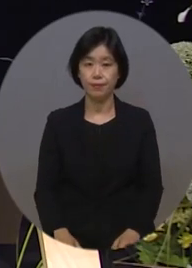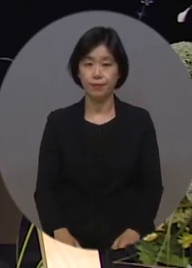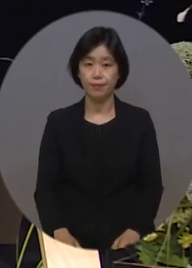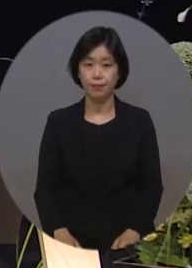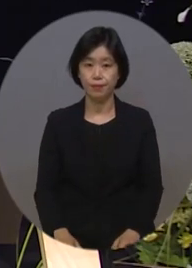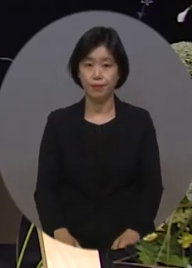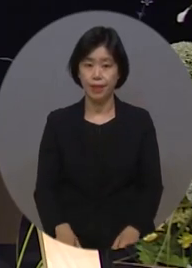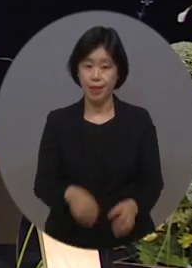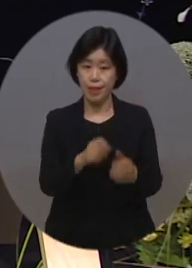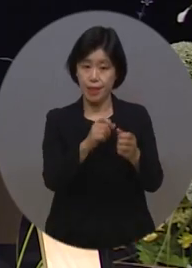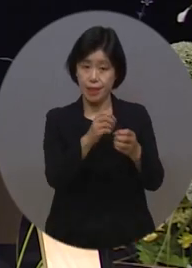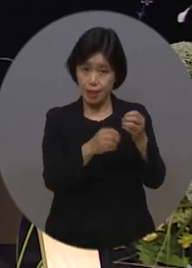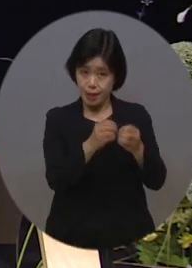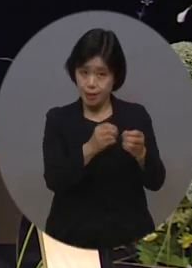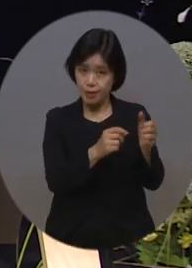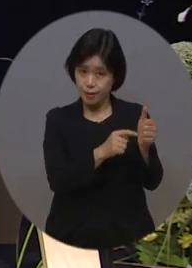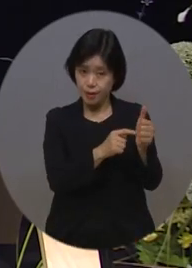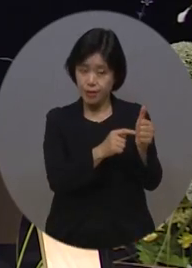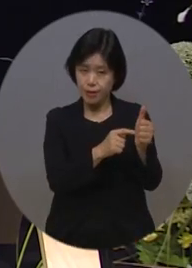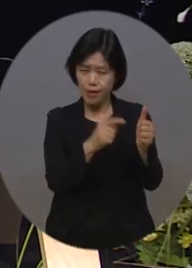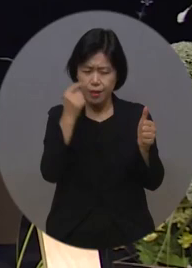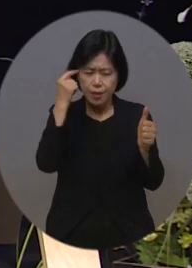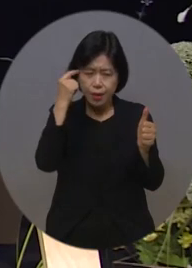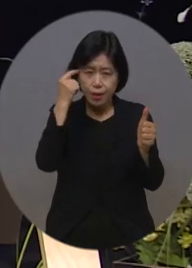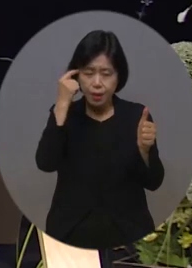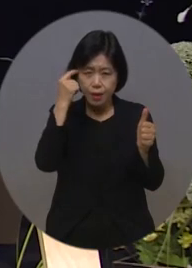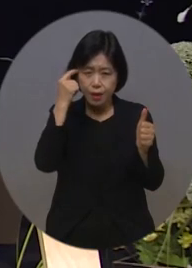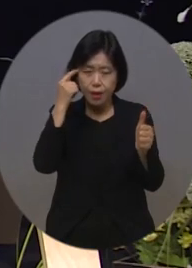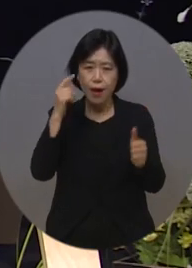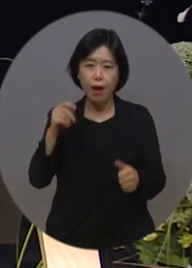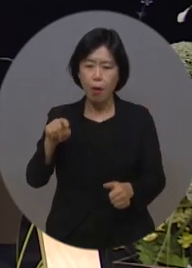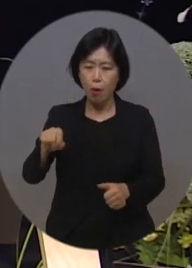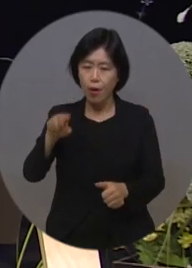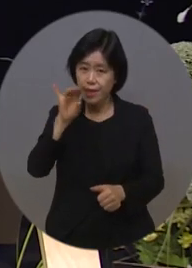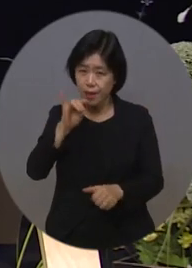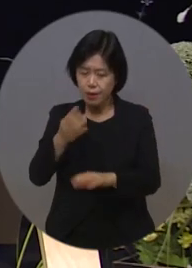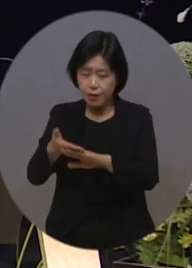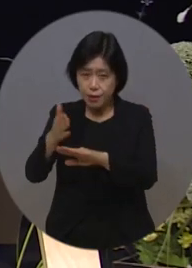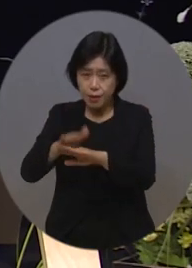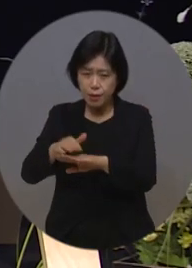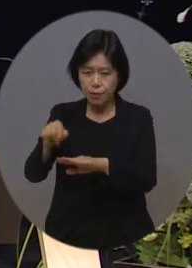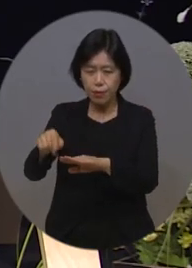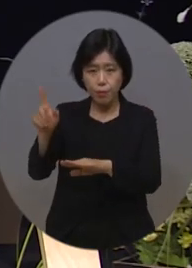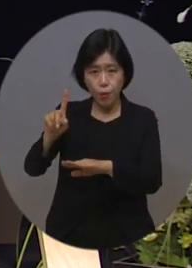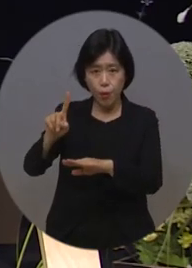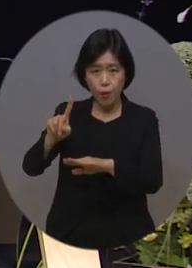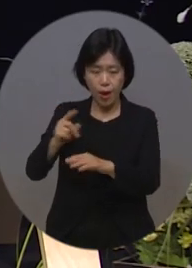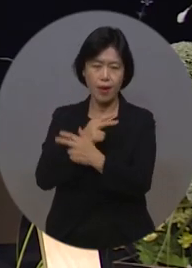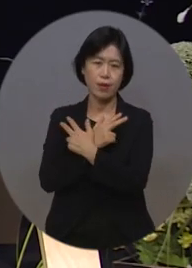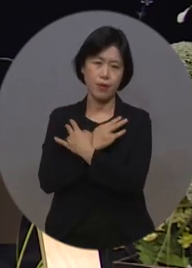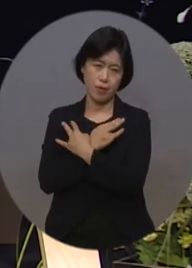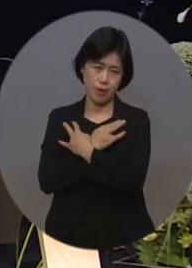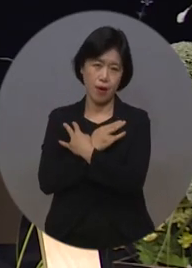그러니 시인에게 스타킹은 보이지 않는 속옷이 아니라 겉으로 드러난 정장과 같은 것입니다.